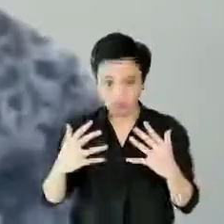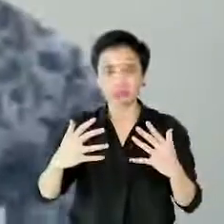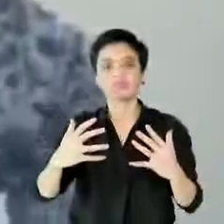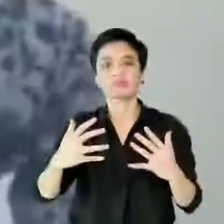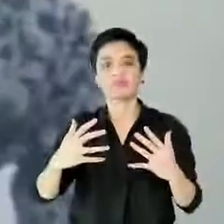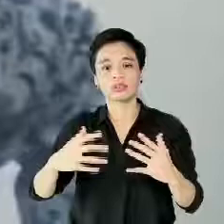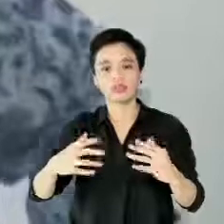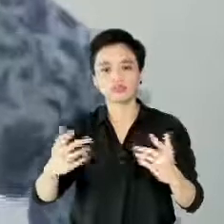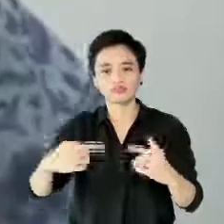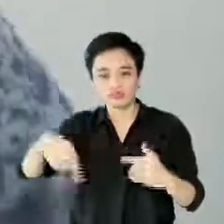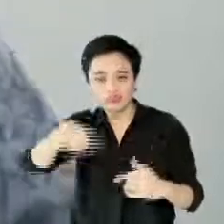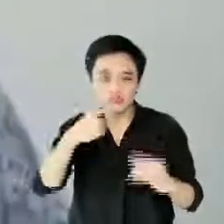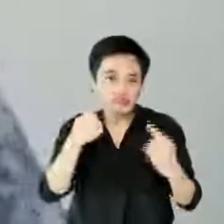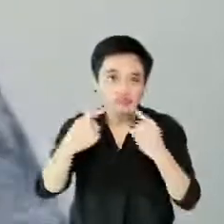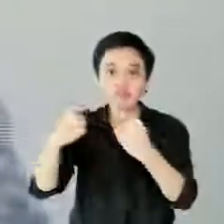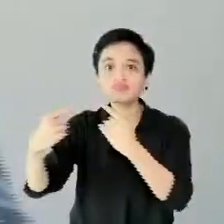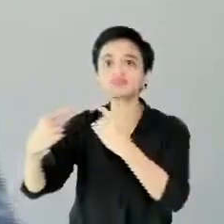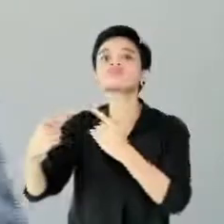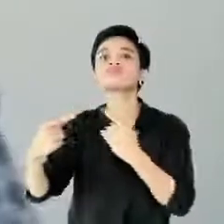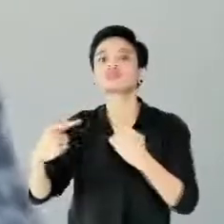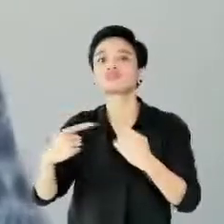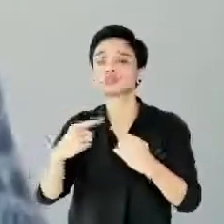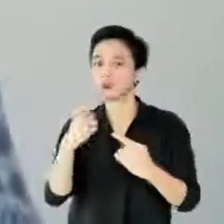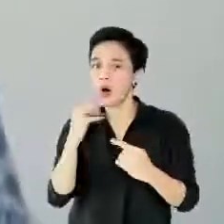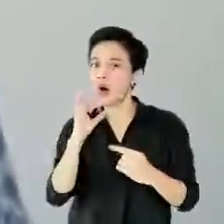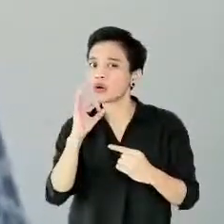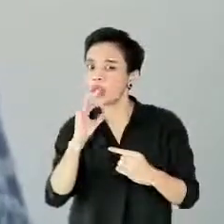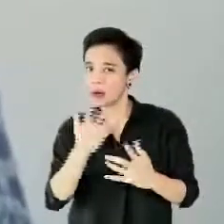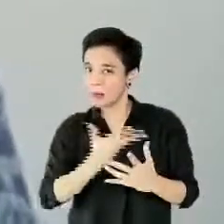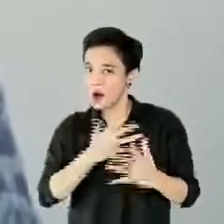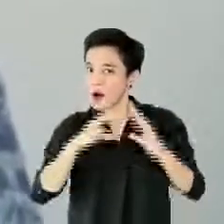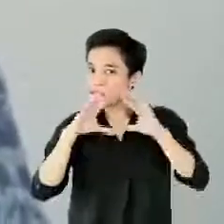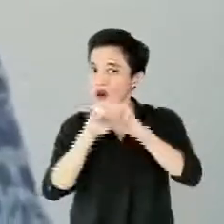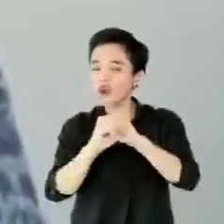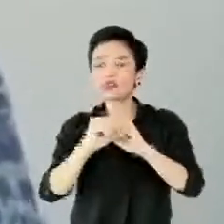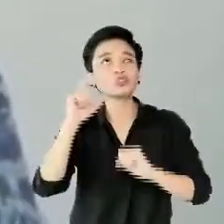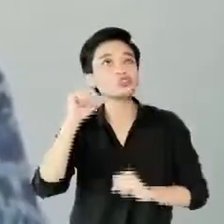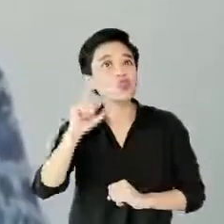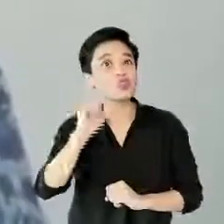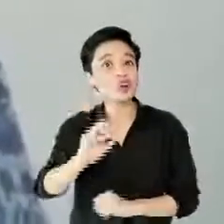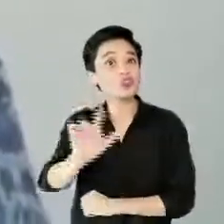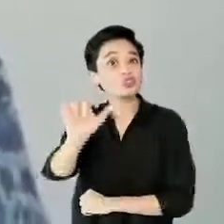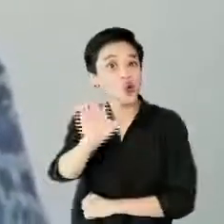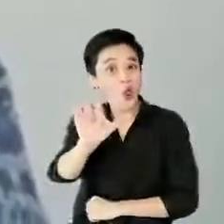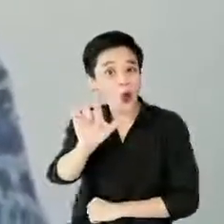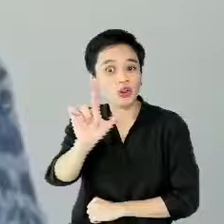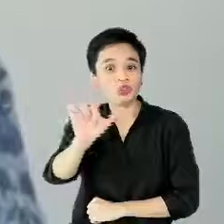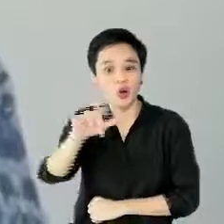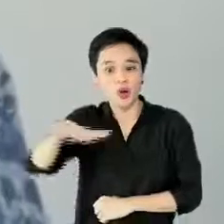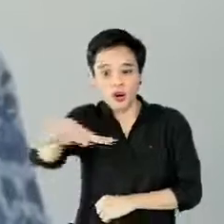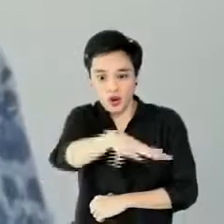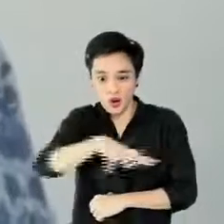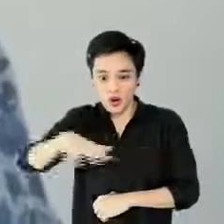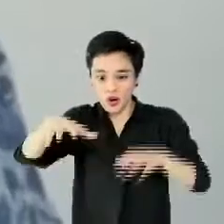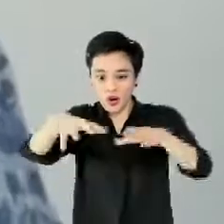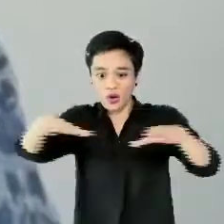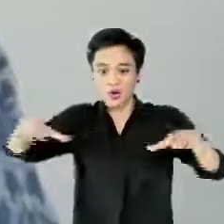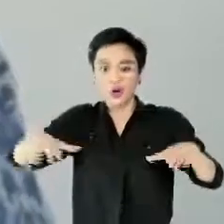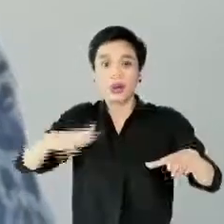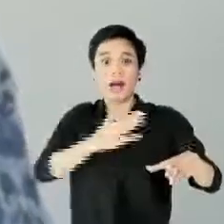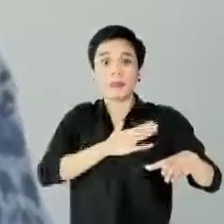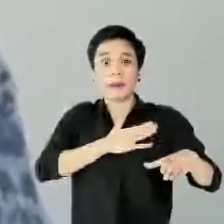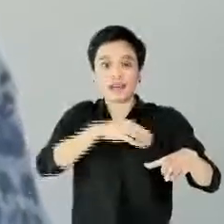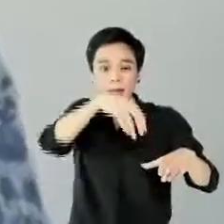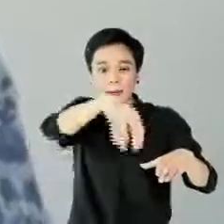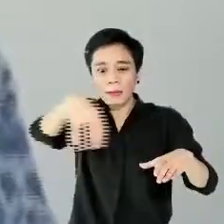kita kumpulkan kita sepakat kalau di pendekatan regional misalnya soloraya ada satu kabupaten merah Kabupaten